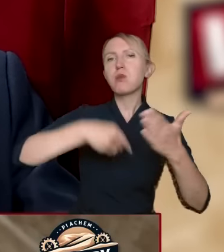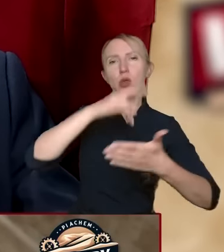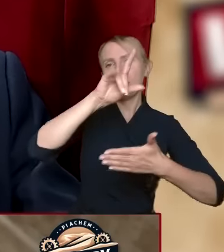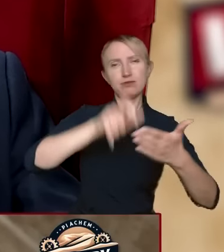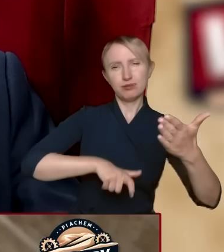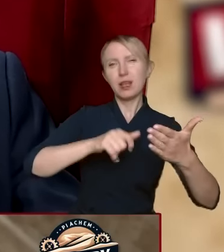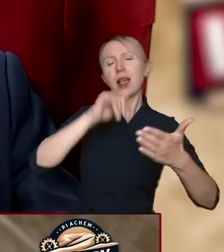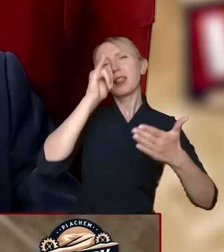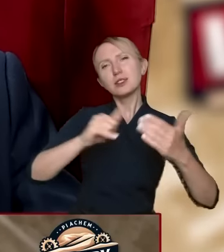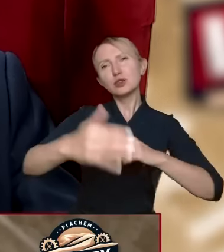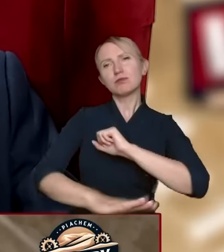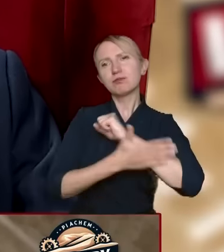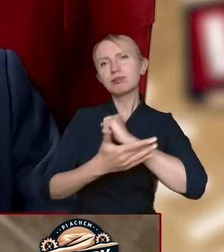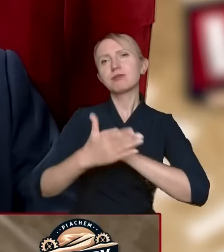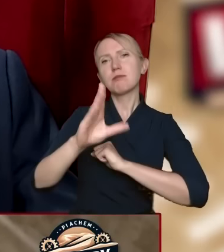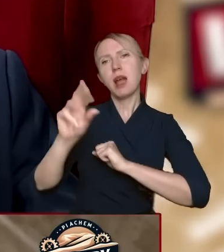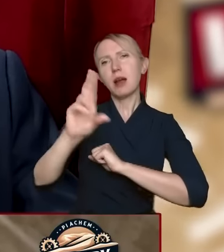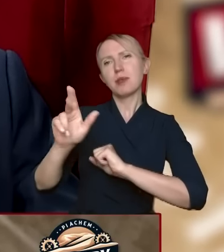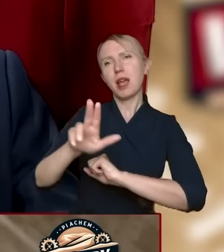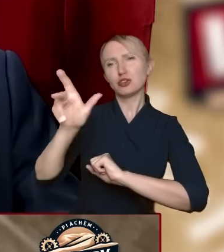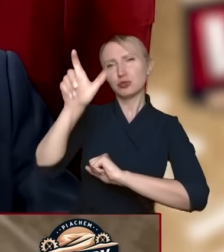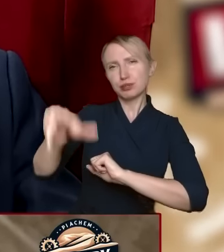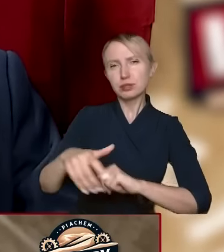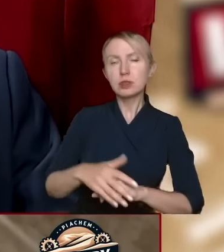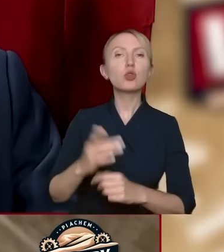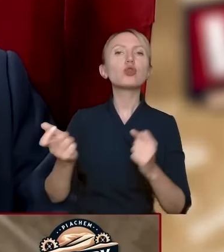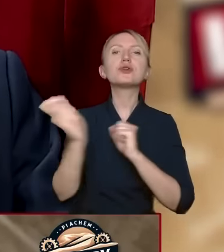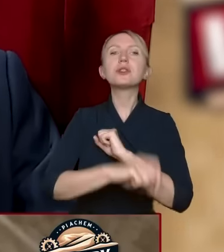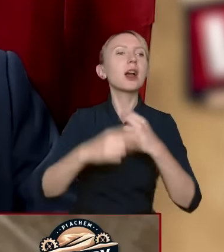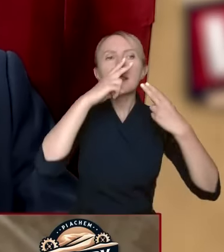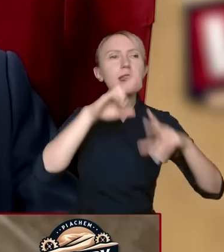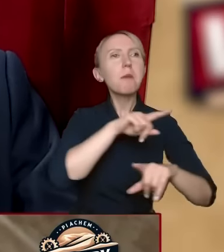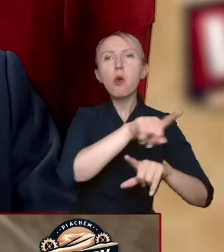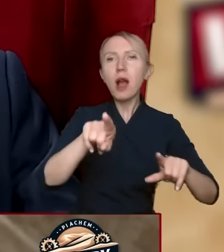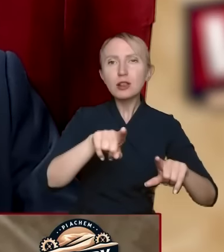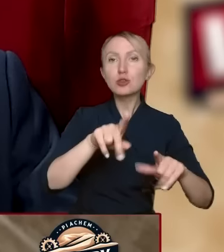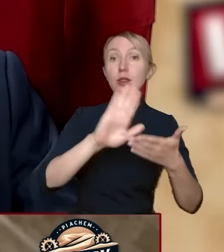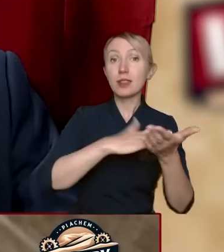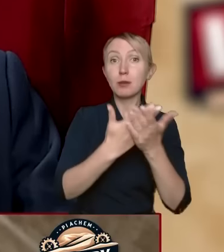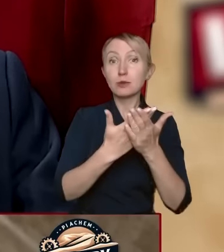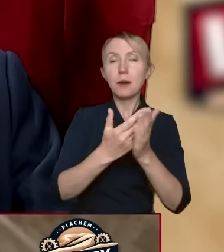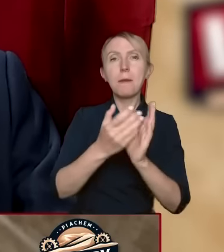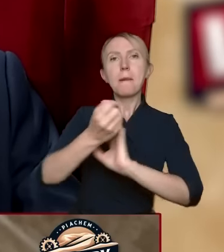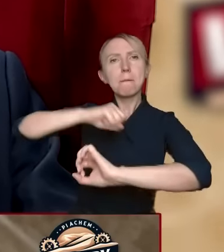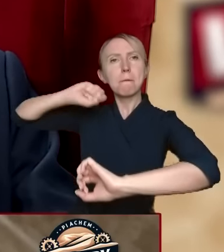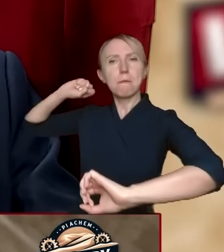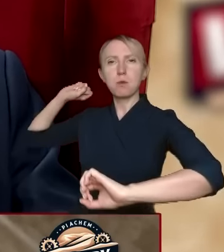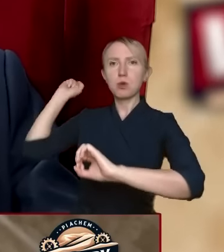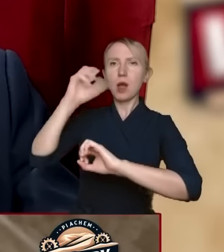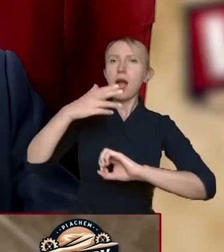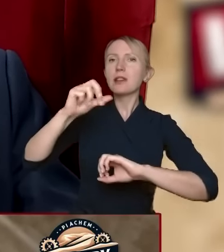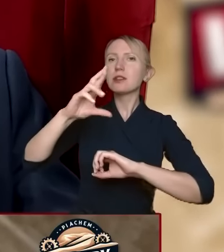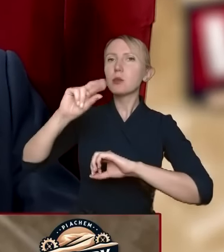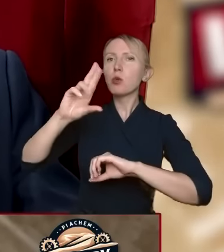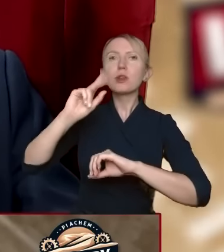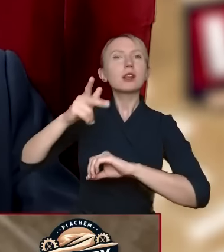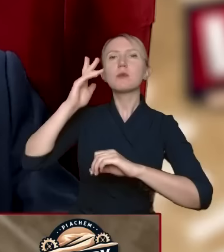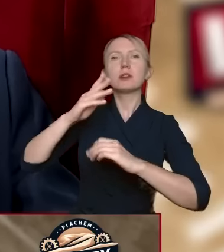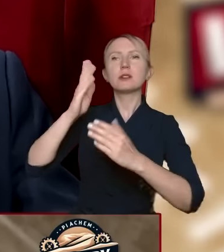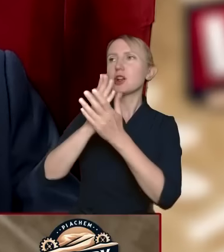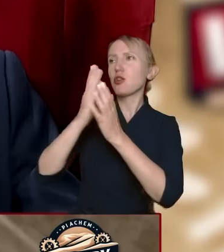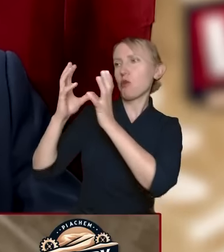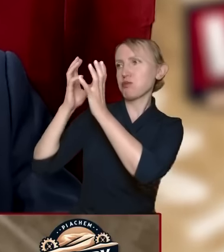tym listem w obronie Przemysława Babiarza, to za karę teraz nie pokażą. Czyli na przykład jak będzie rzucać młotem Anita Włodarczyk, to będzie widać sam